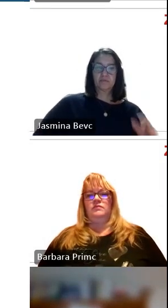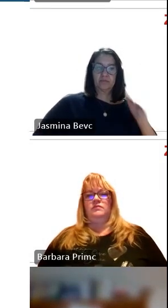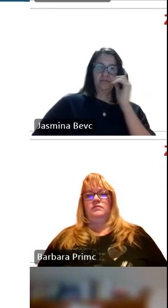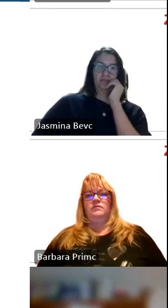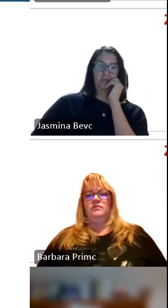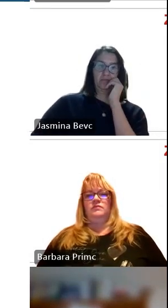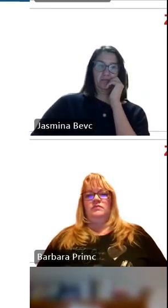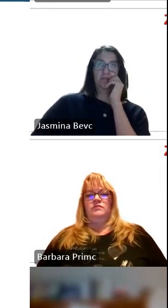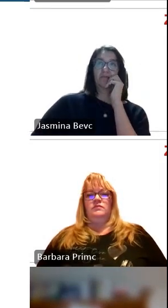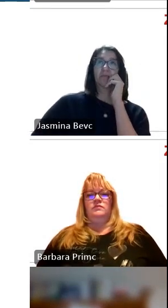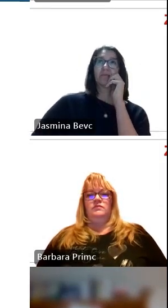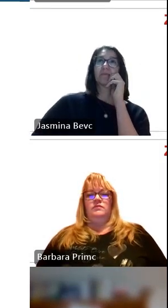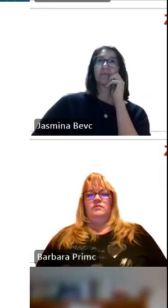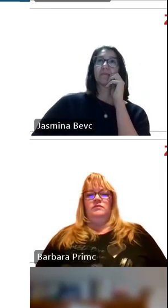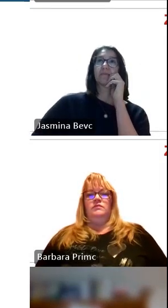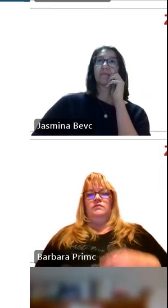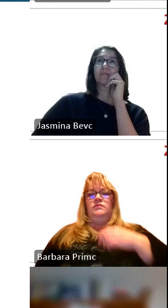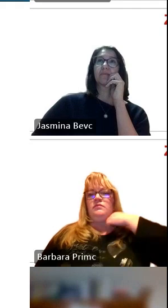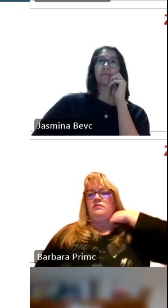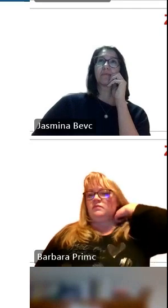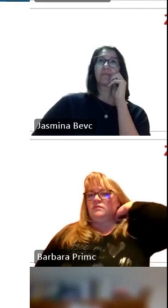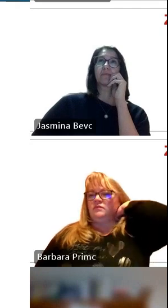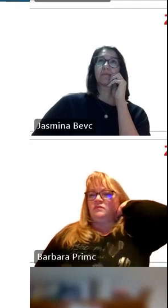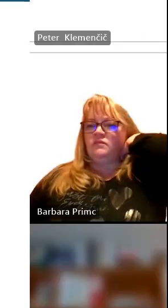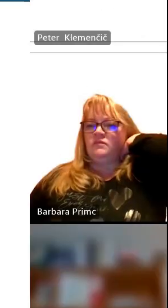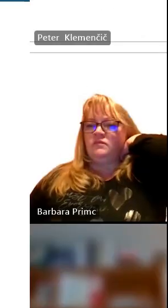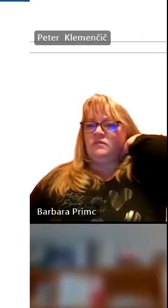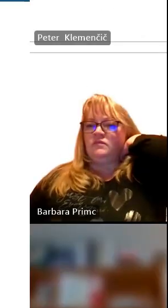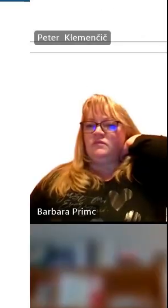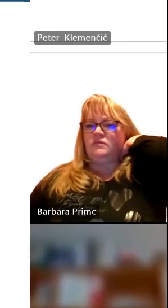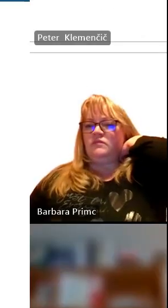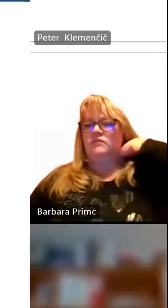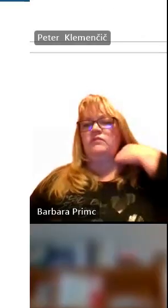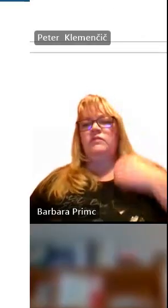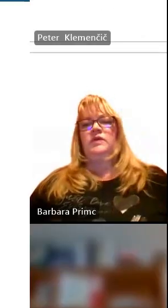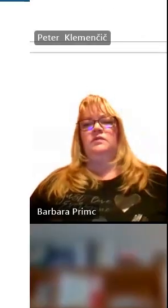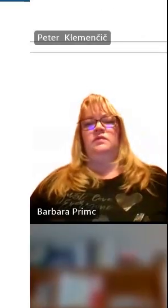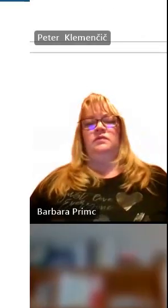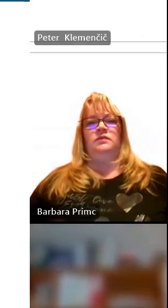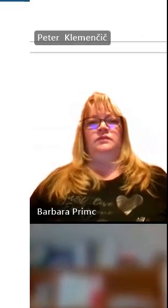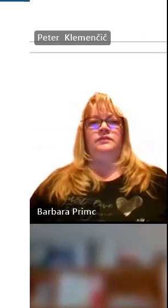med pridobljeno toploto za ogrevanje in pa porabljeno električno energijo.